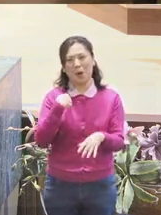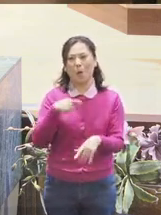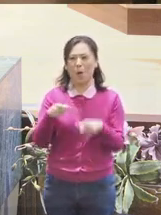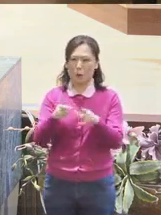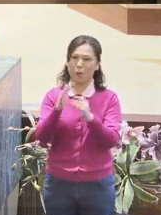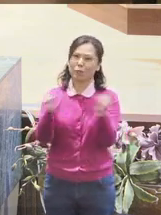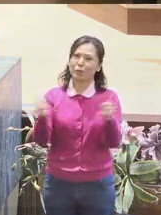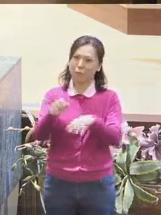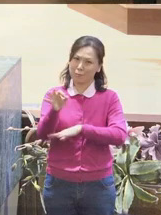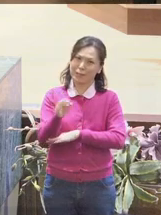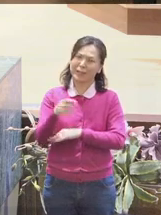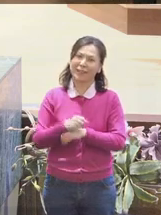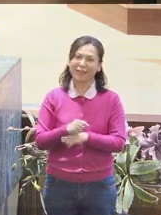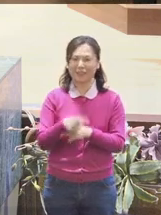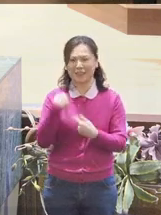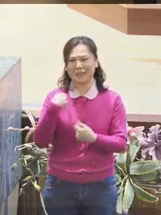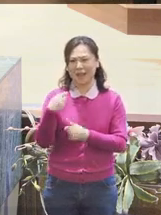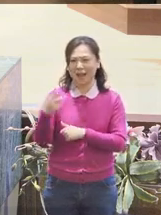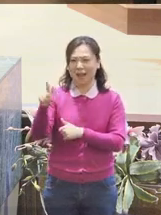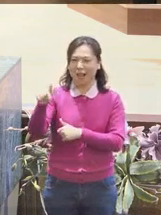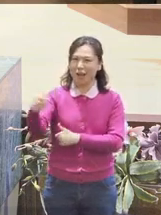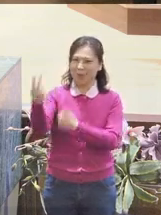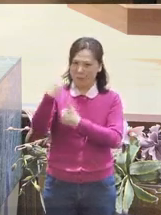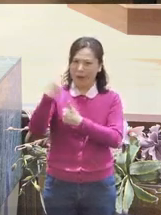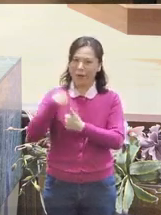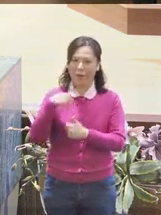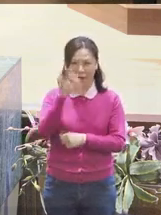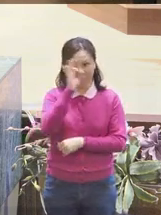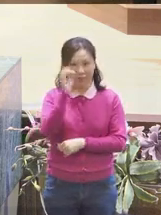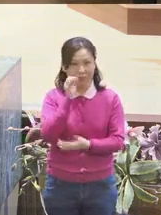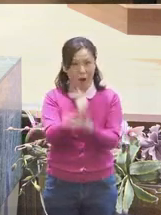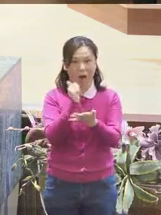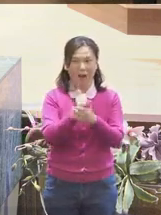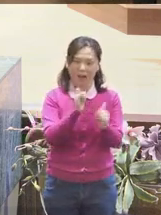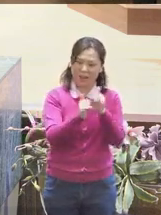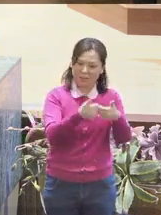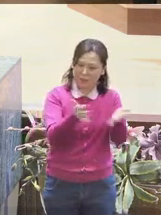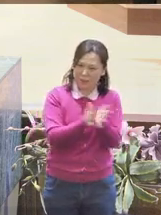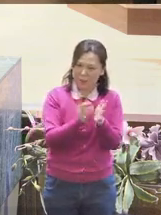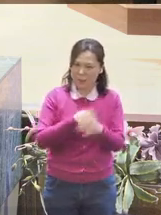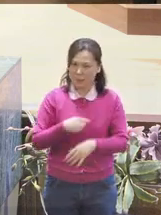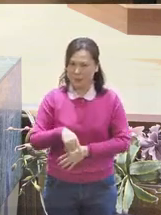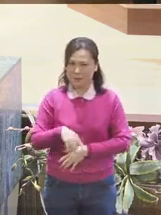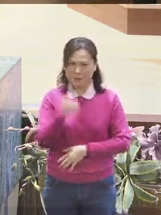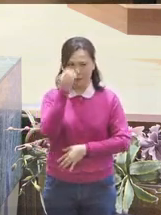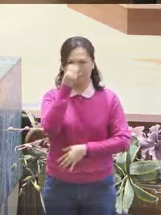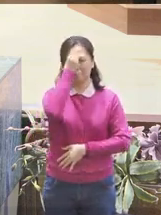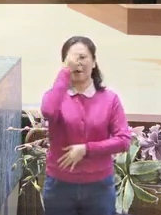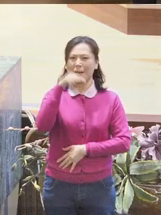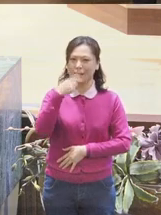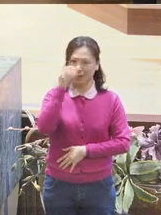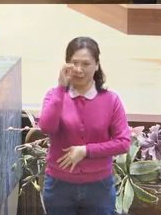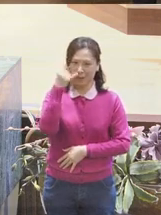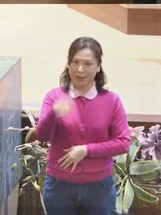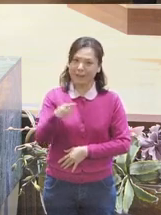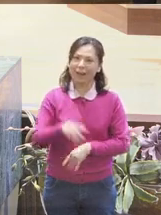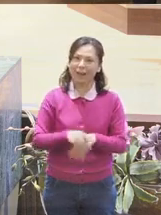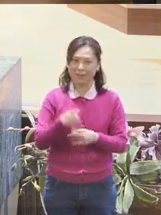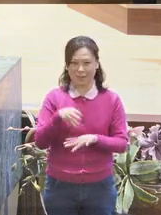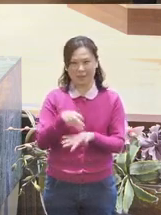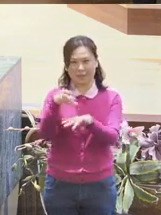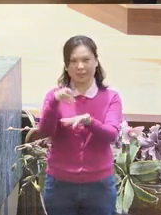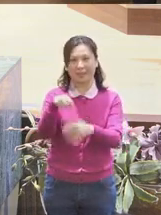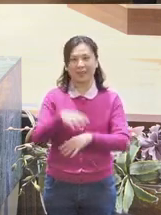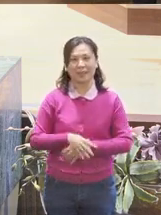老师要我们去找到一个社群，然后把我们看不顺眼的东西变成发展的力量。第二部